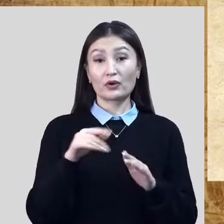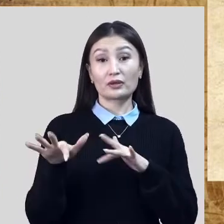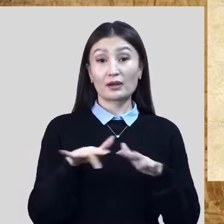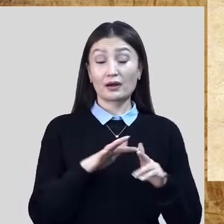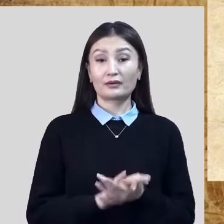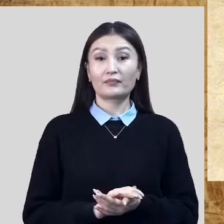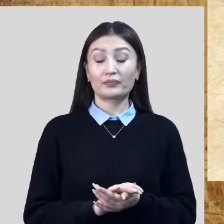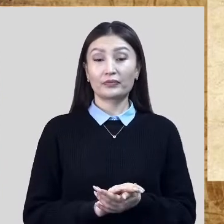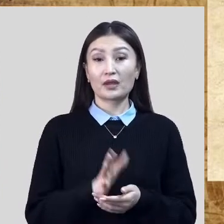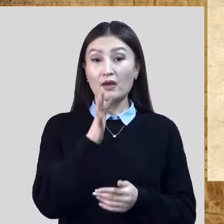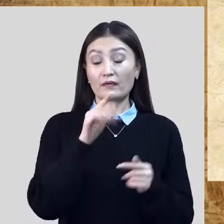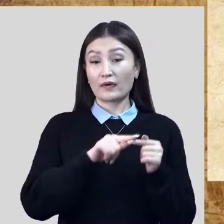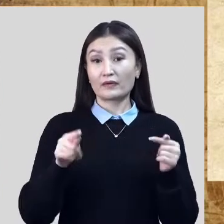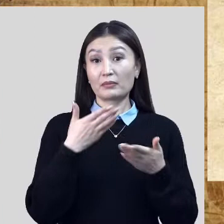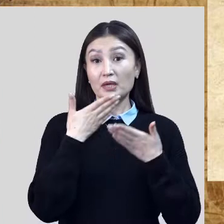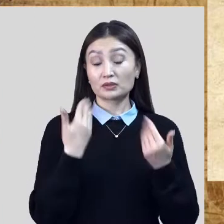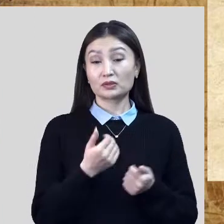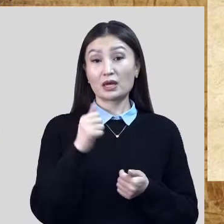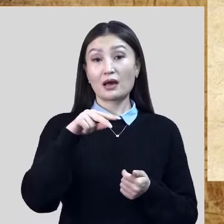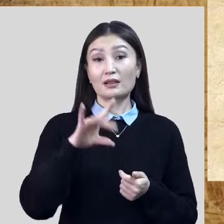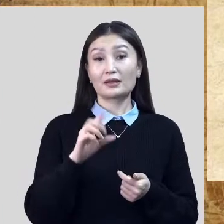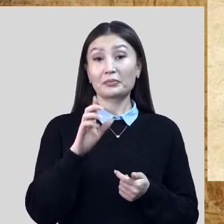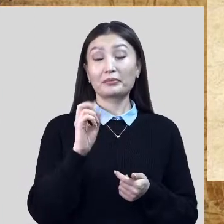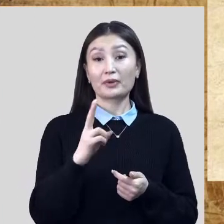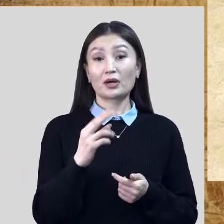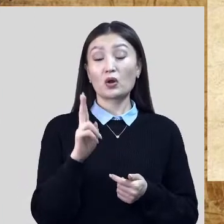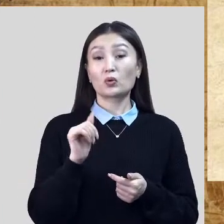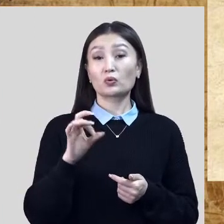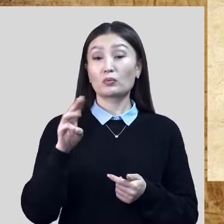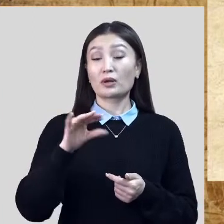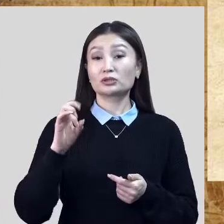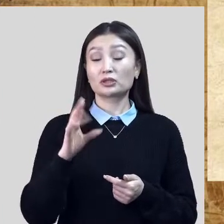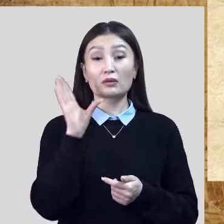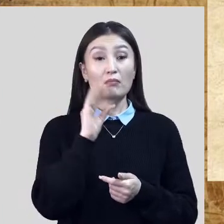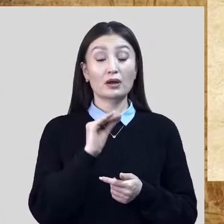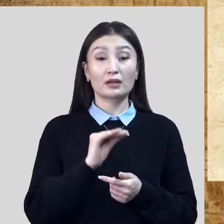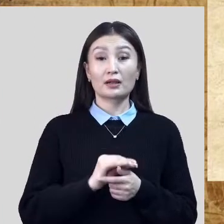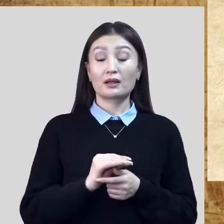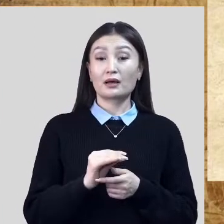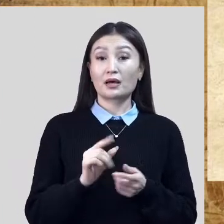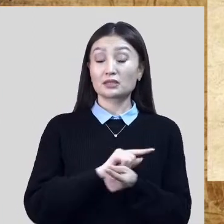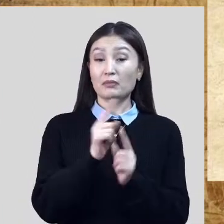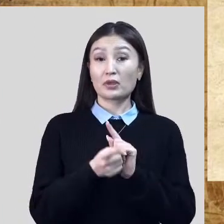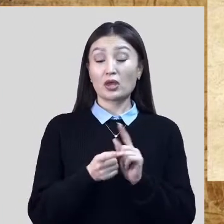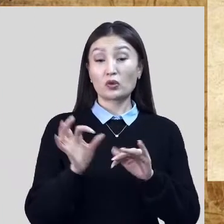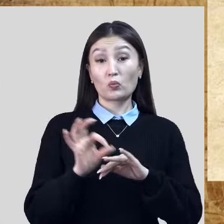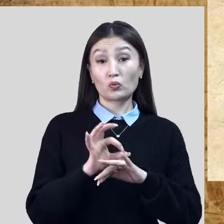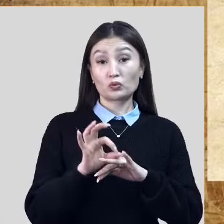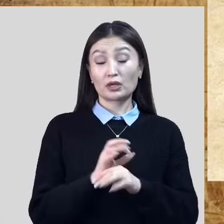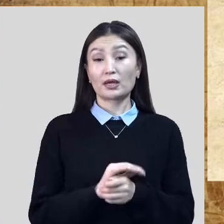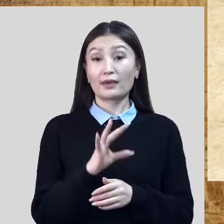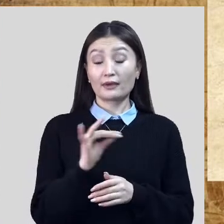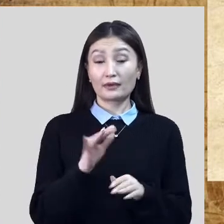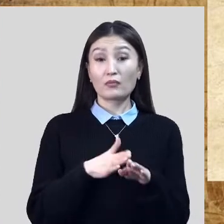делах. Во время отсутствия Алымбек датки Курманджан могла успешно заменять мужа